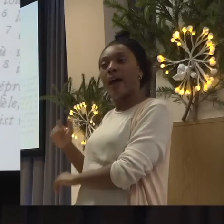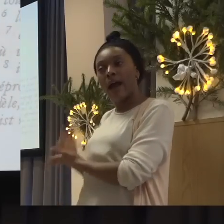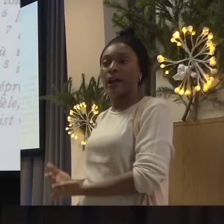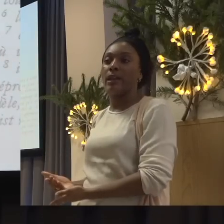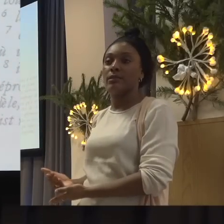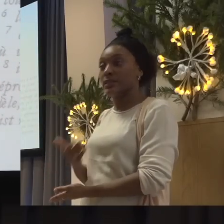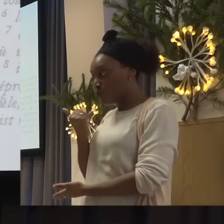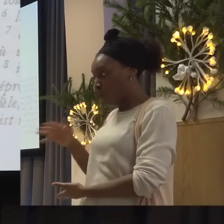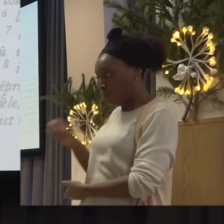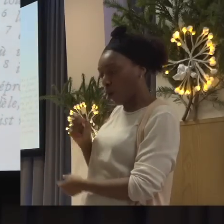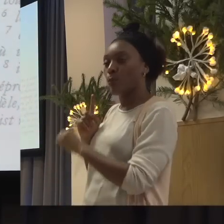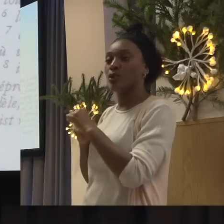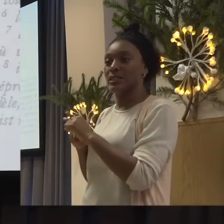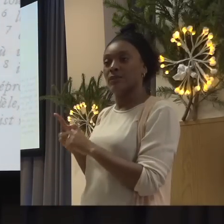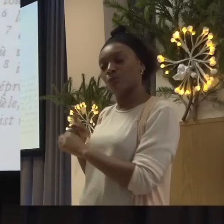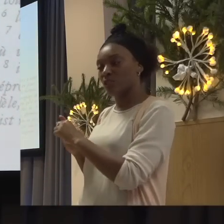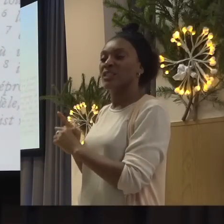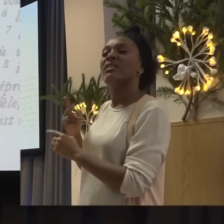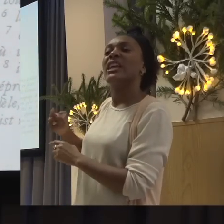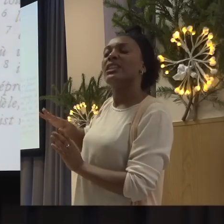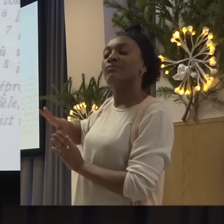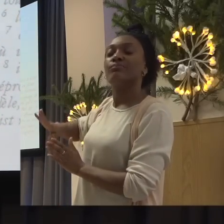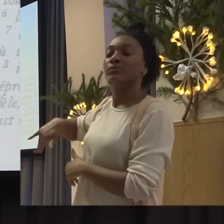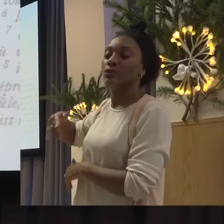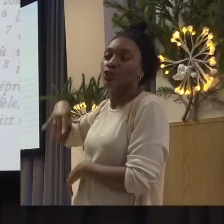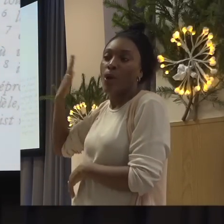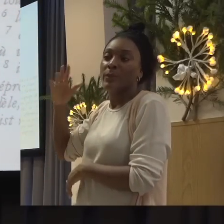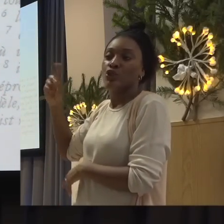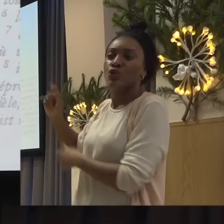points d'adorer et de glorifier Dieu. Alors, le jour